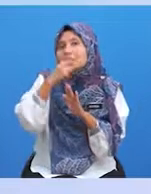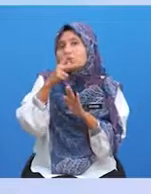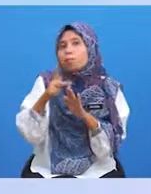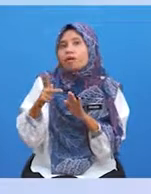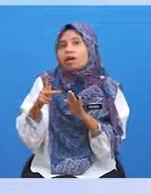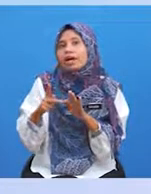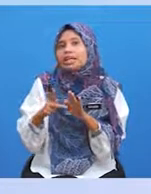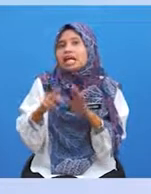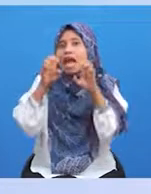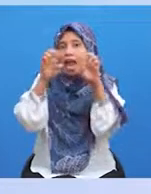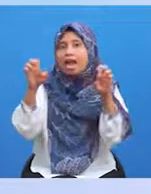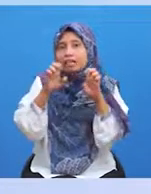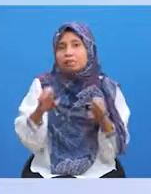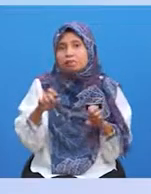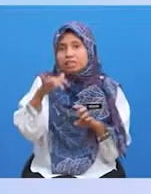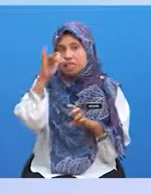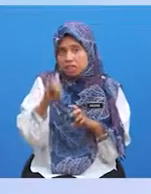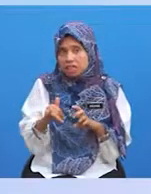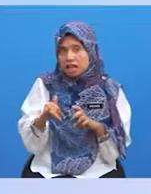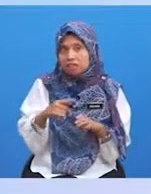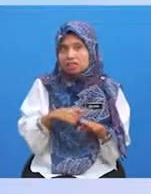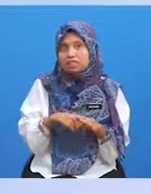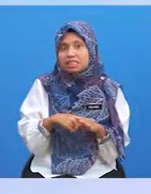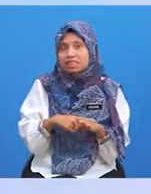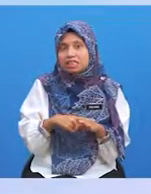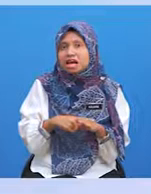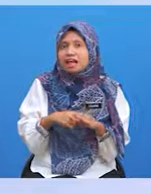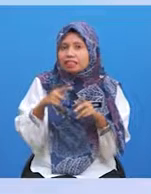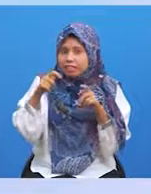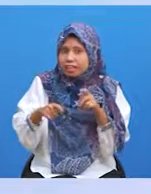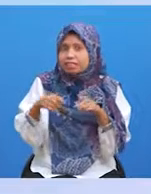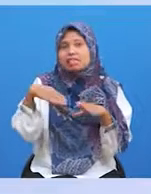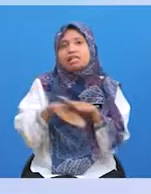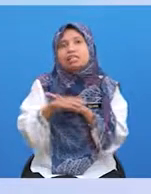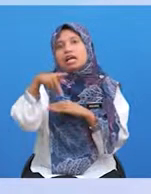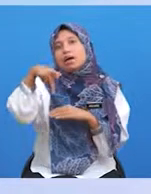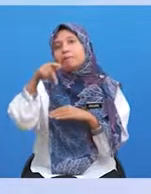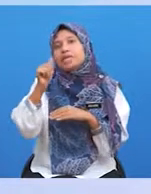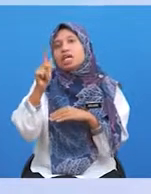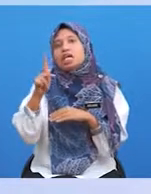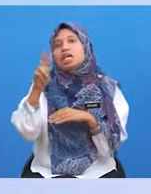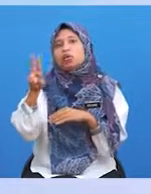IT juga merupakan elemen yang dititikberatkan dalam